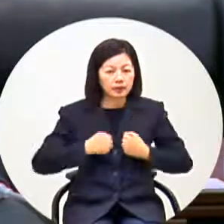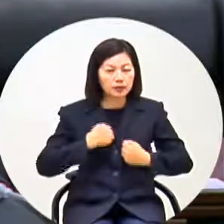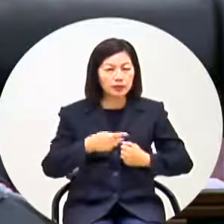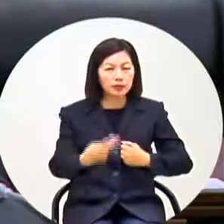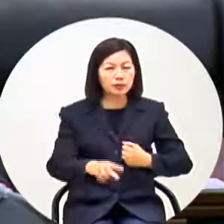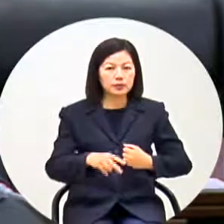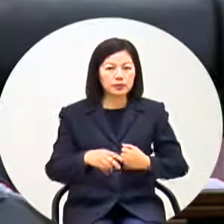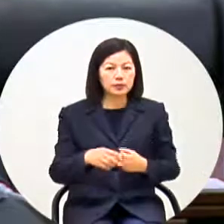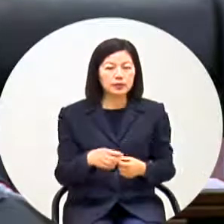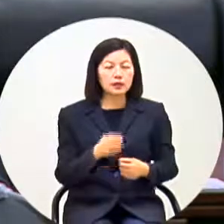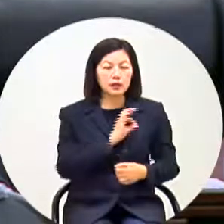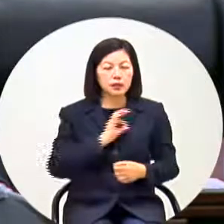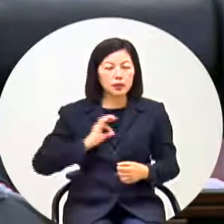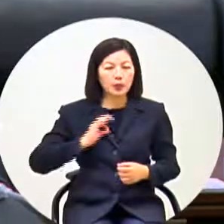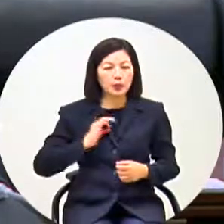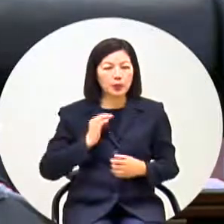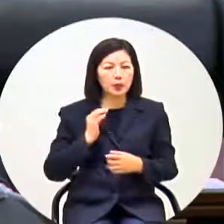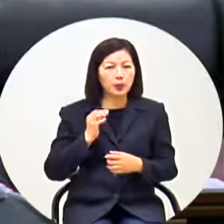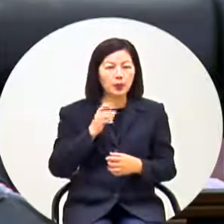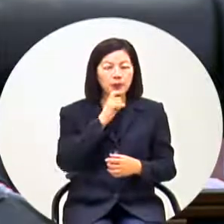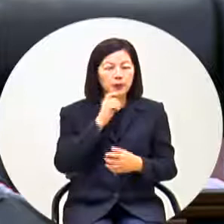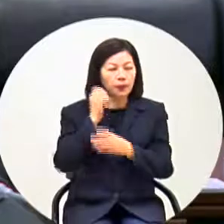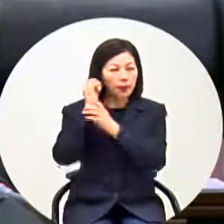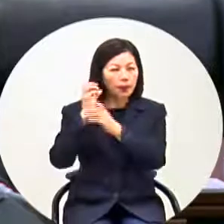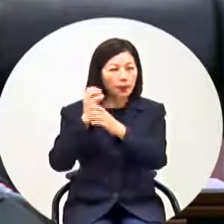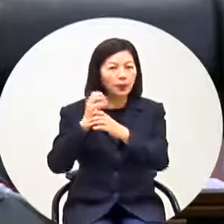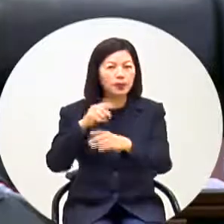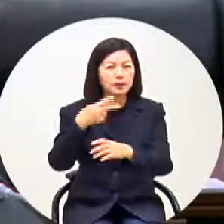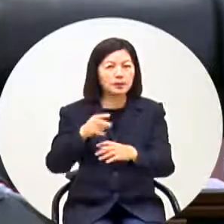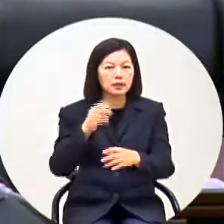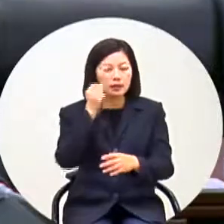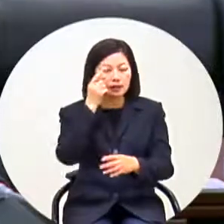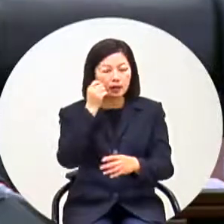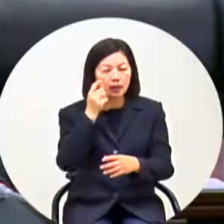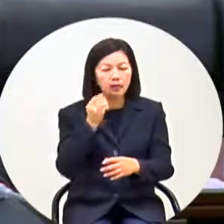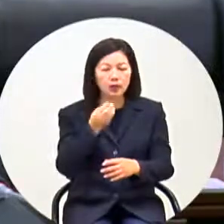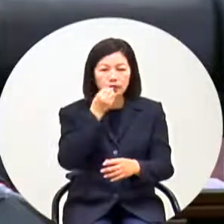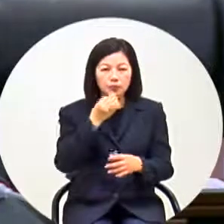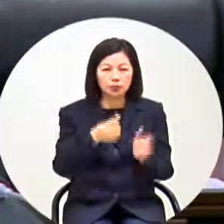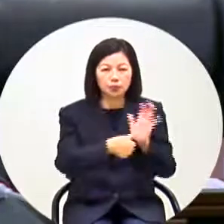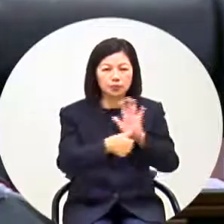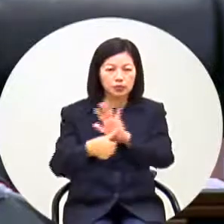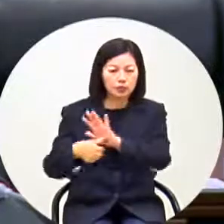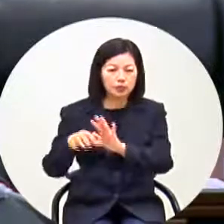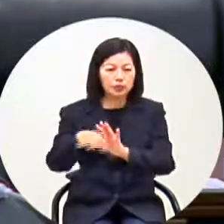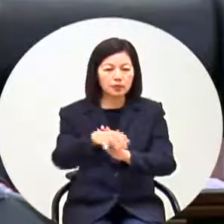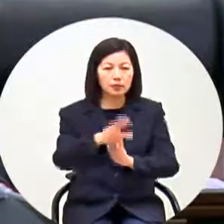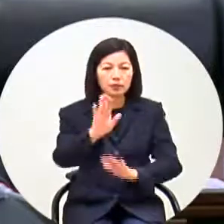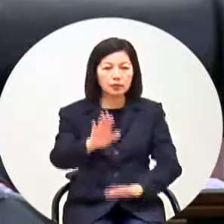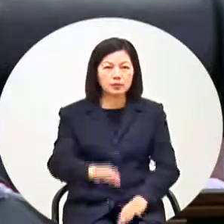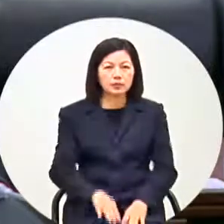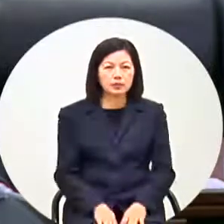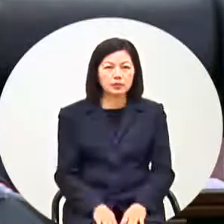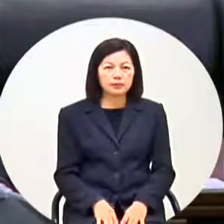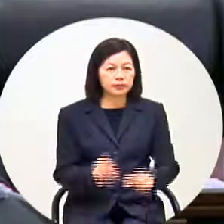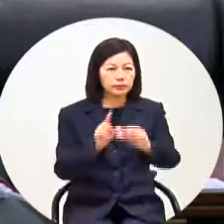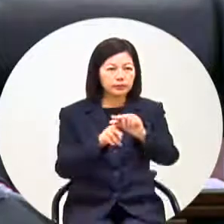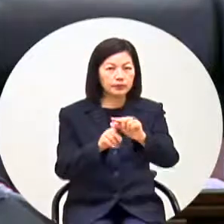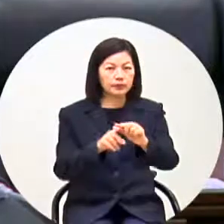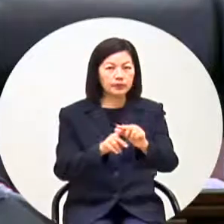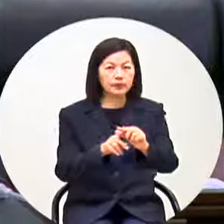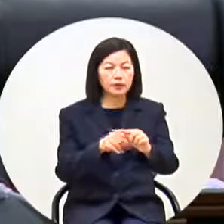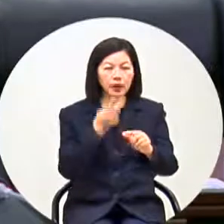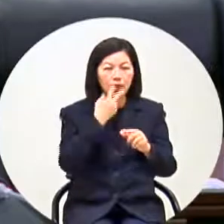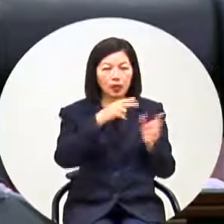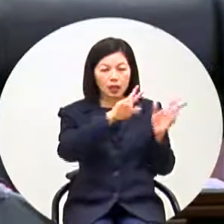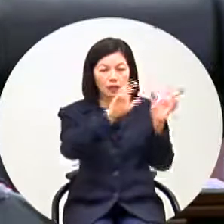啡，还有台南的美食哦。那另外我们台中的彩虹眷村哦，也是